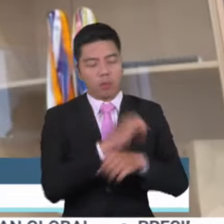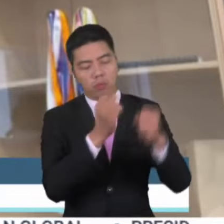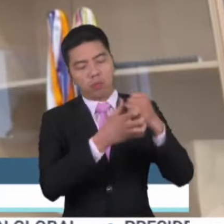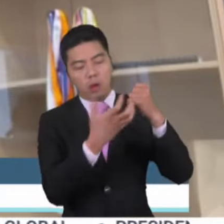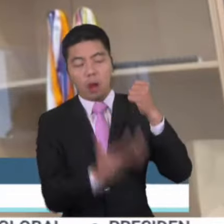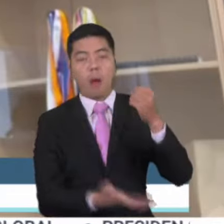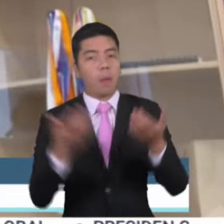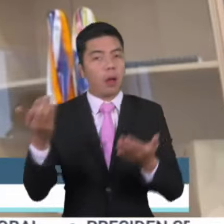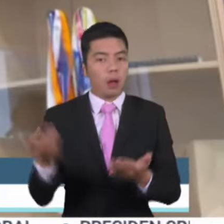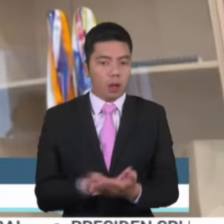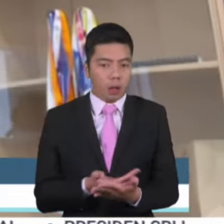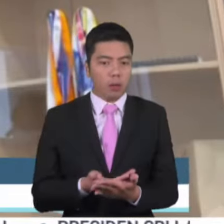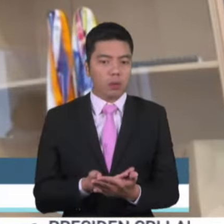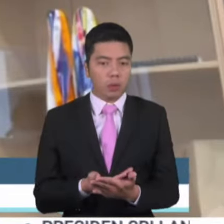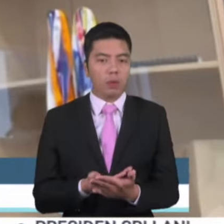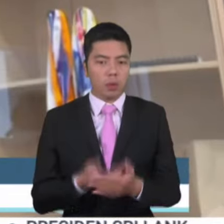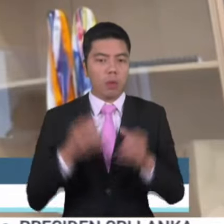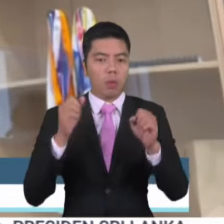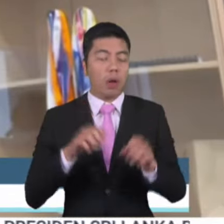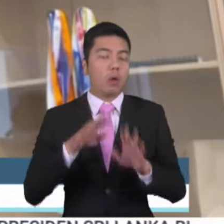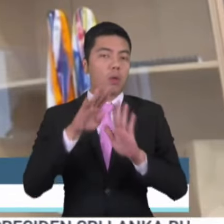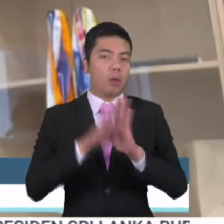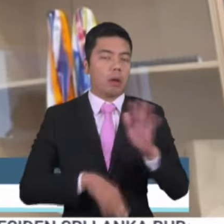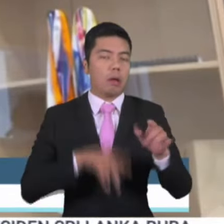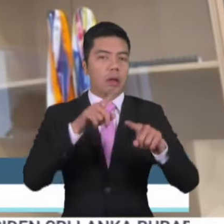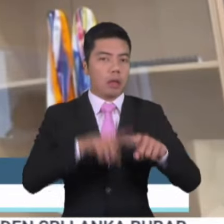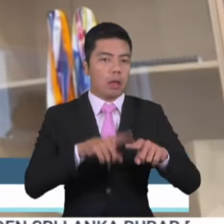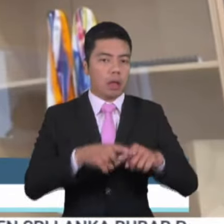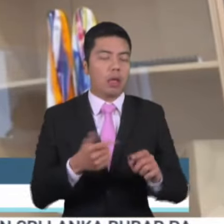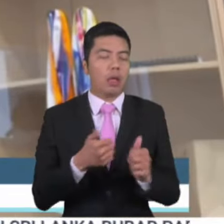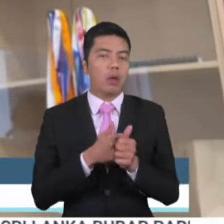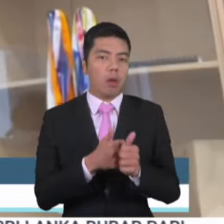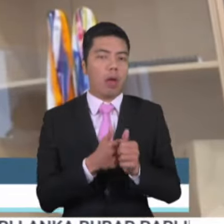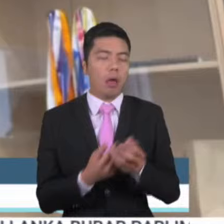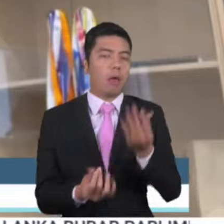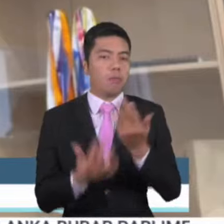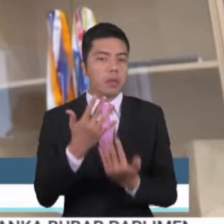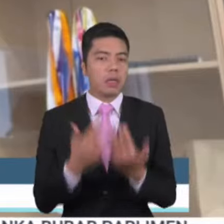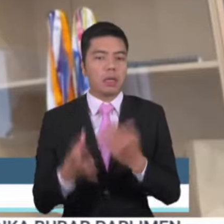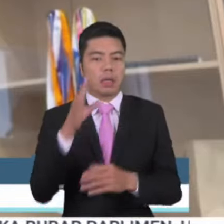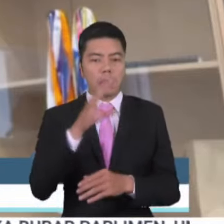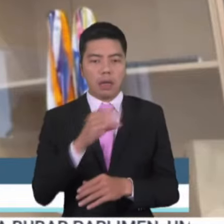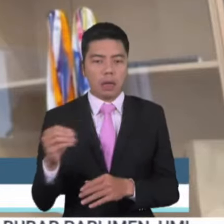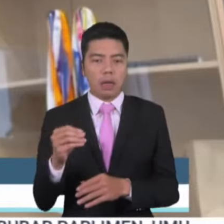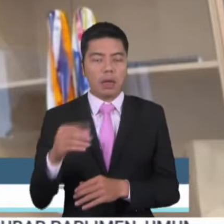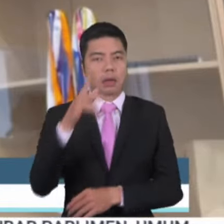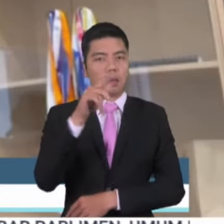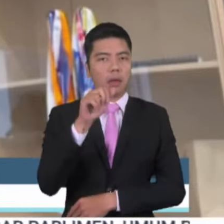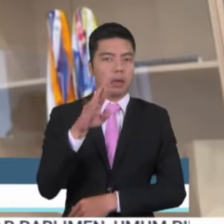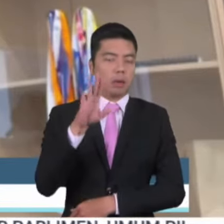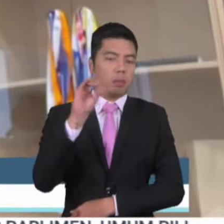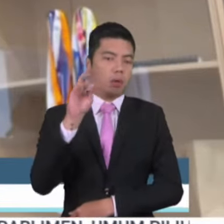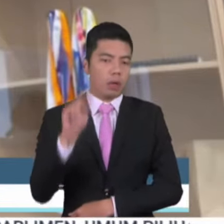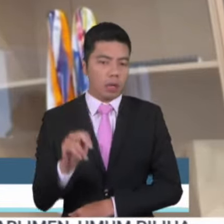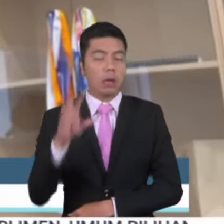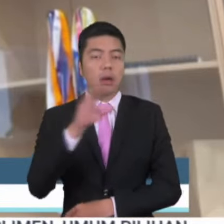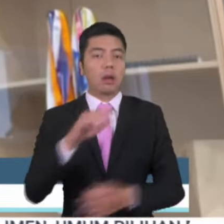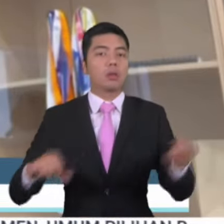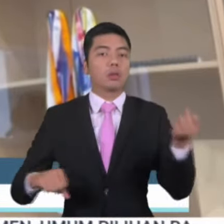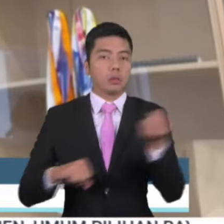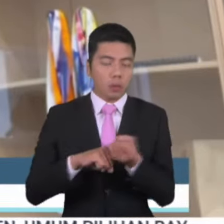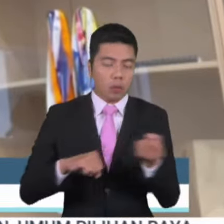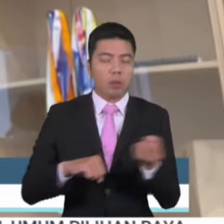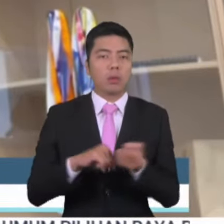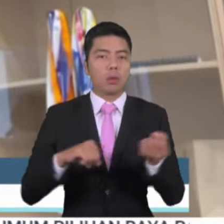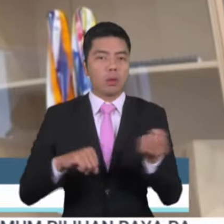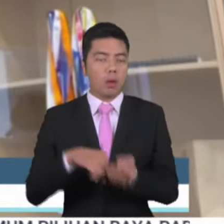boleh baru, mengurangkan kepergantungan kepada bahan api fosil dan mengurangkan pelepasan karbon. Ia juga menyokong